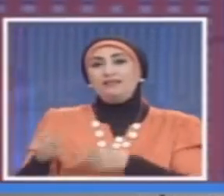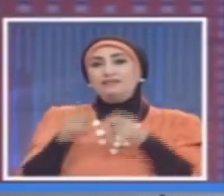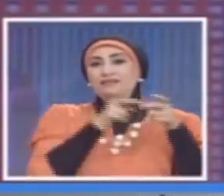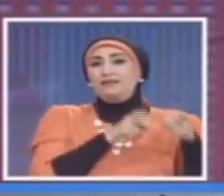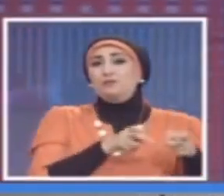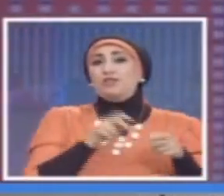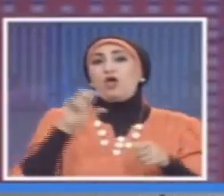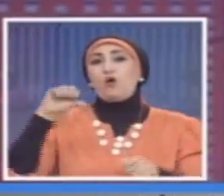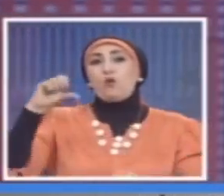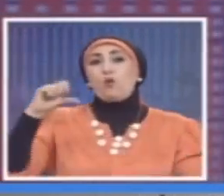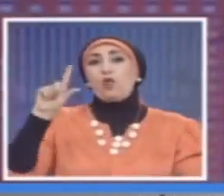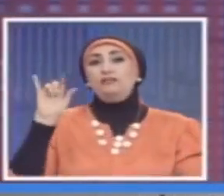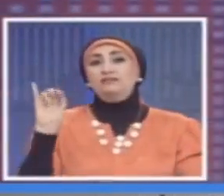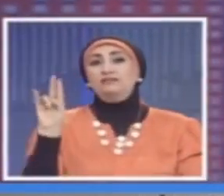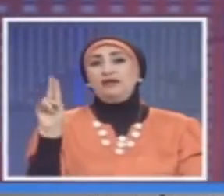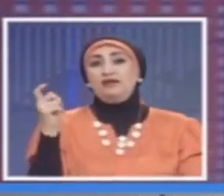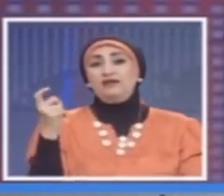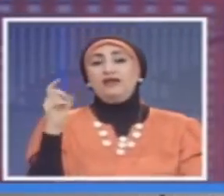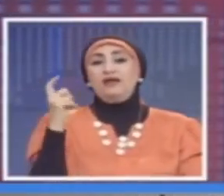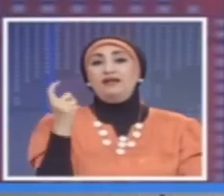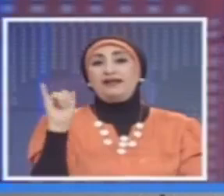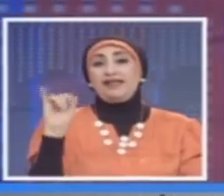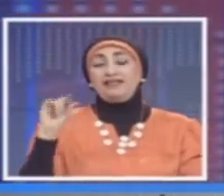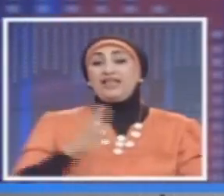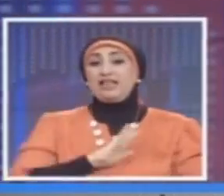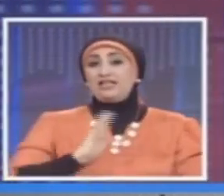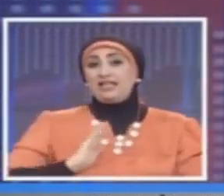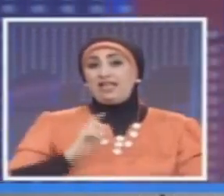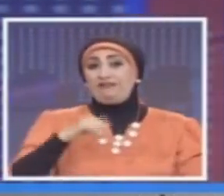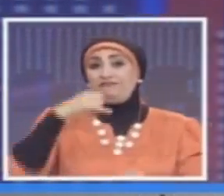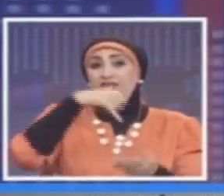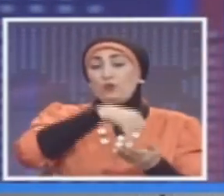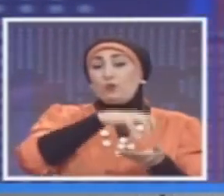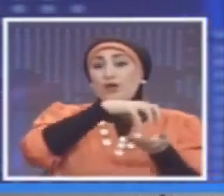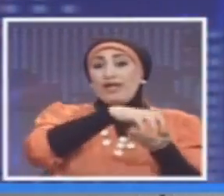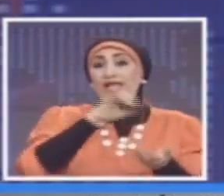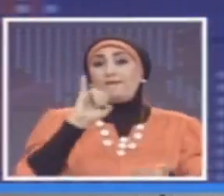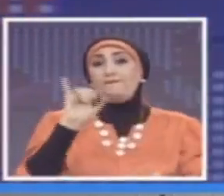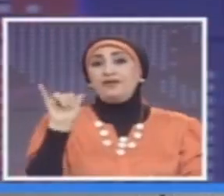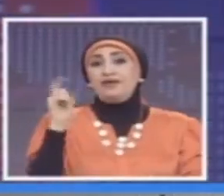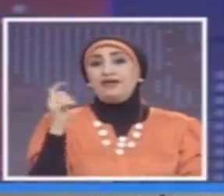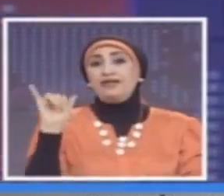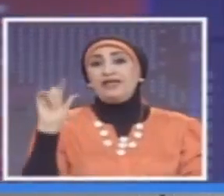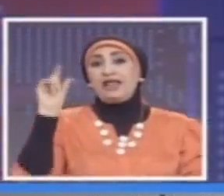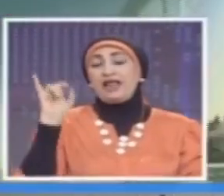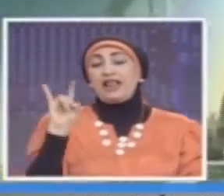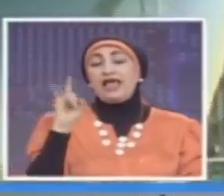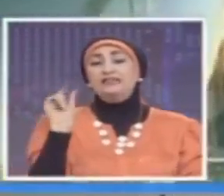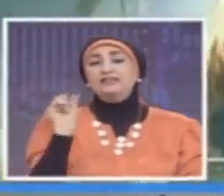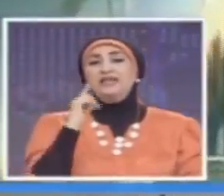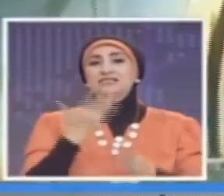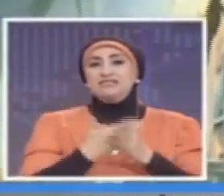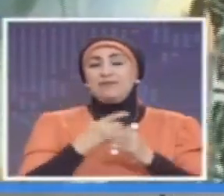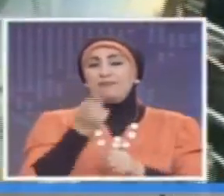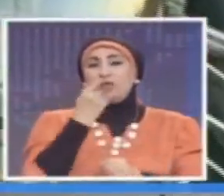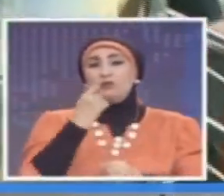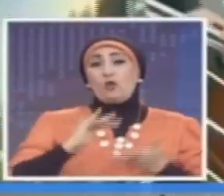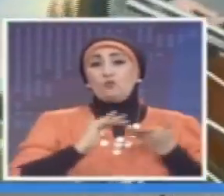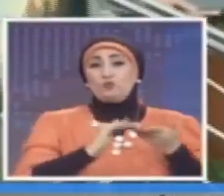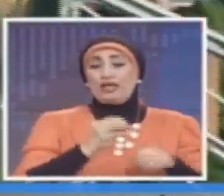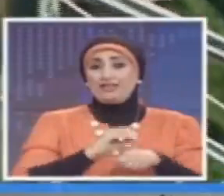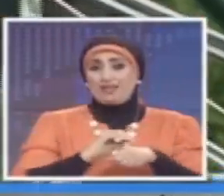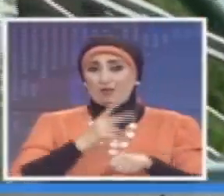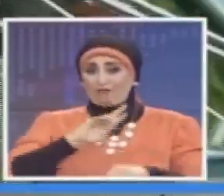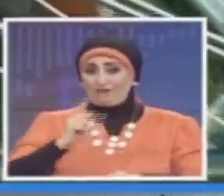إلى مستشفى والتر ريد العسكري في ولاية ماريلاند قرب واشنطن لعمل الفحوصات اللازمة. وفي